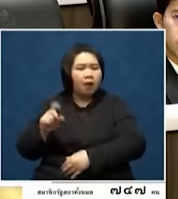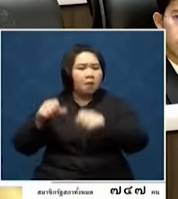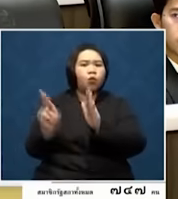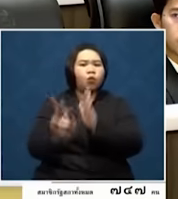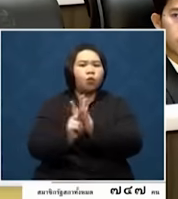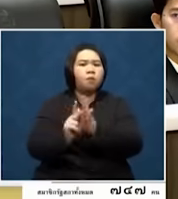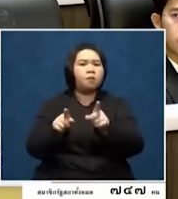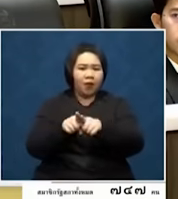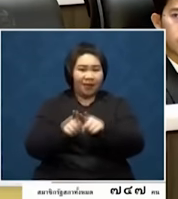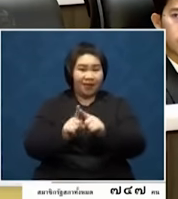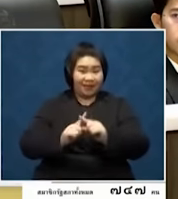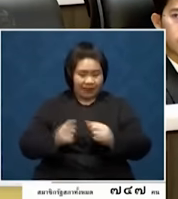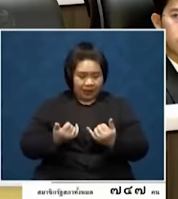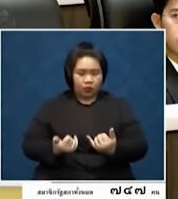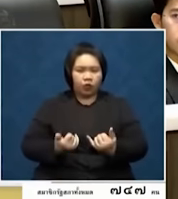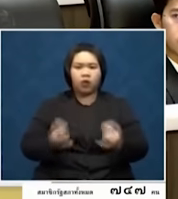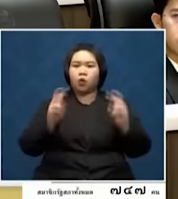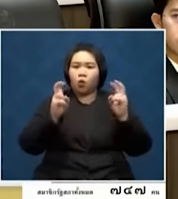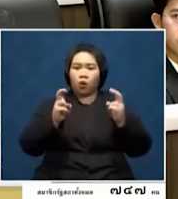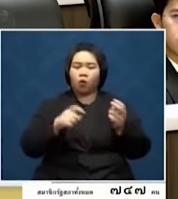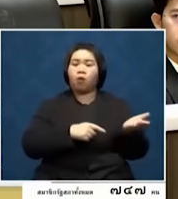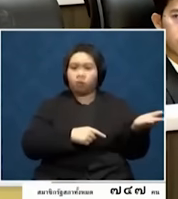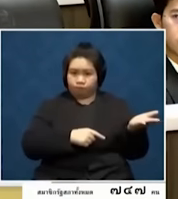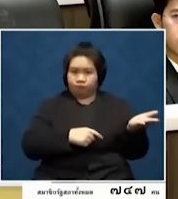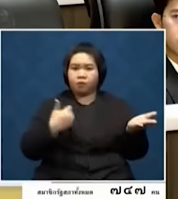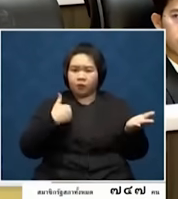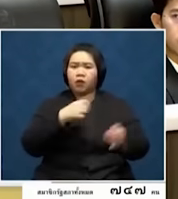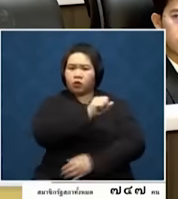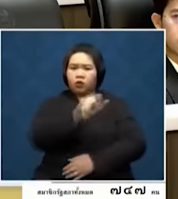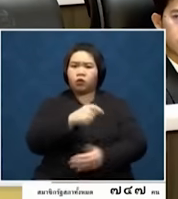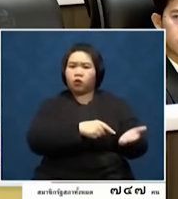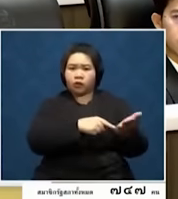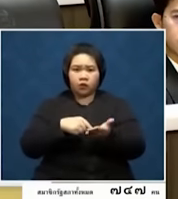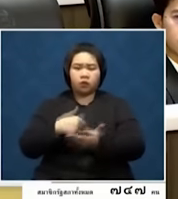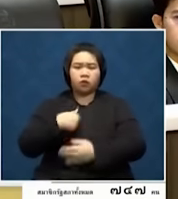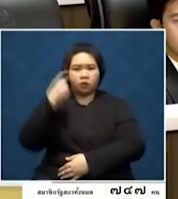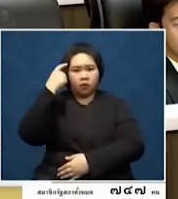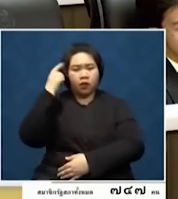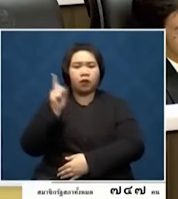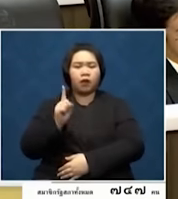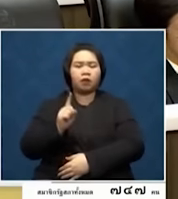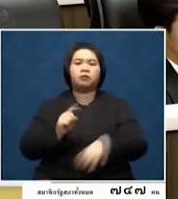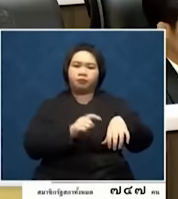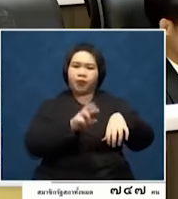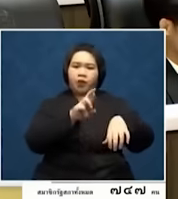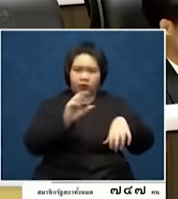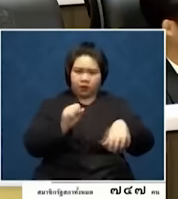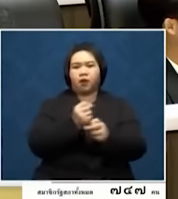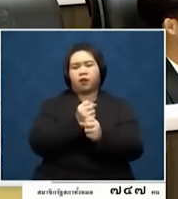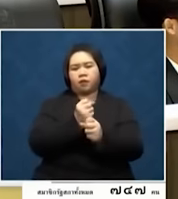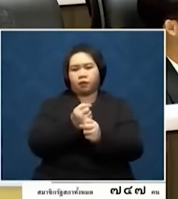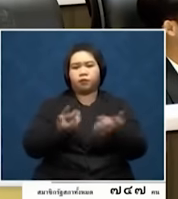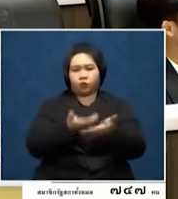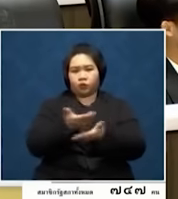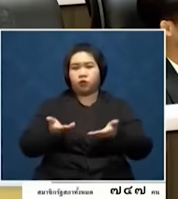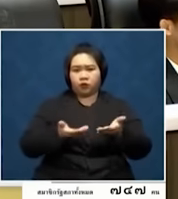ว่า ท่านผู้ชมฮะคือคุณจุลน่านกับคุณจุลพันธ์เนี่ยก็ไปอภิปรายช่ว